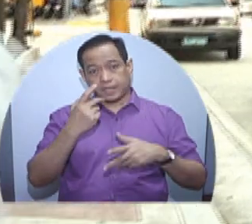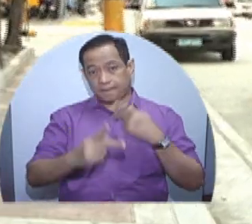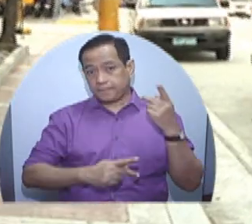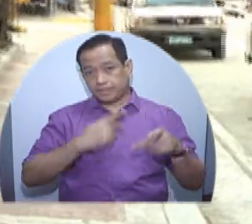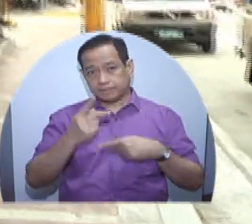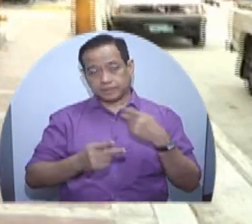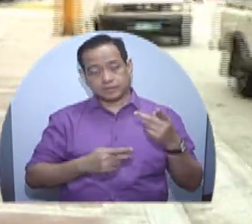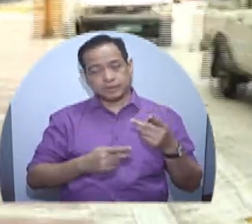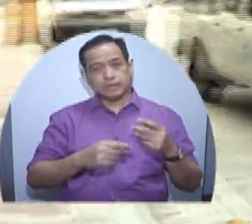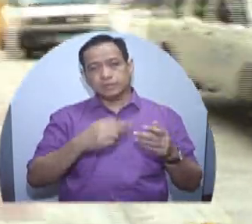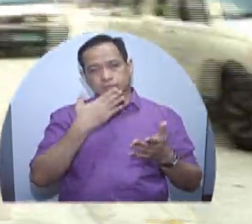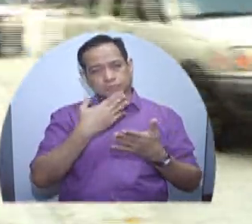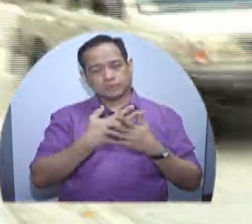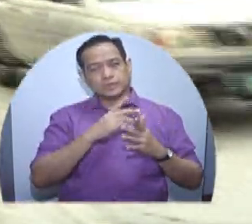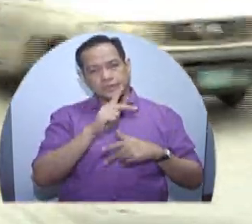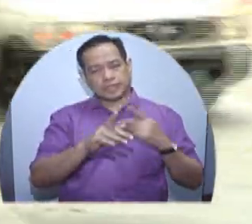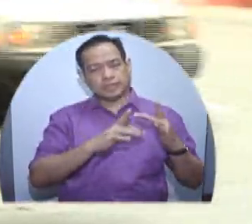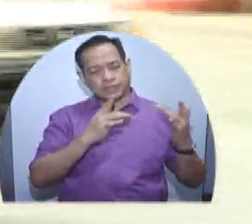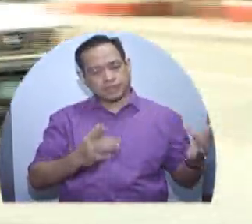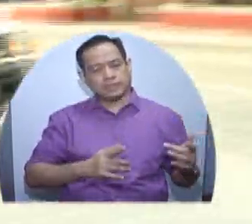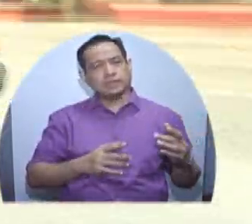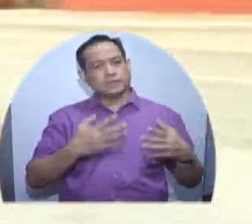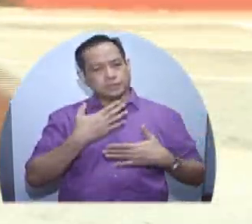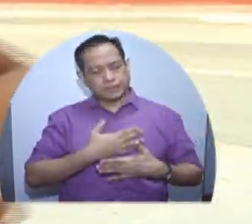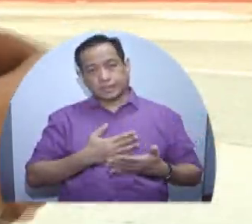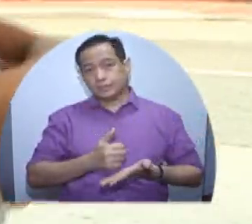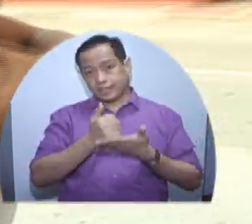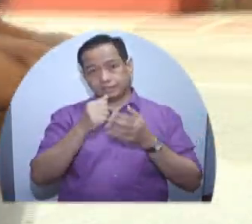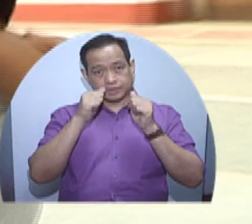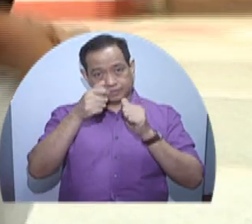maraming taong may mababuting loob po na handang tumulong.